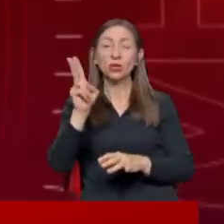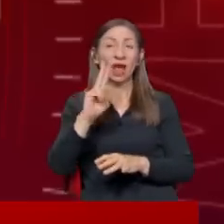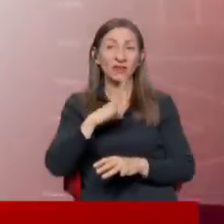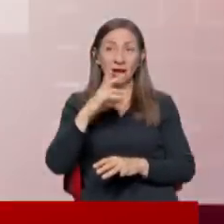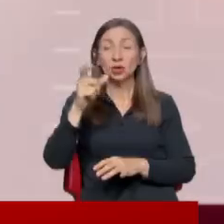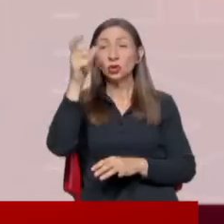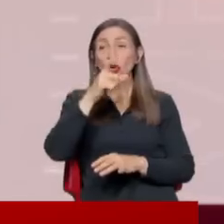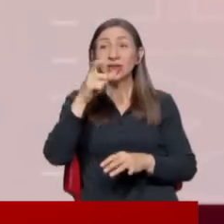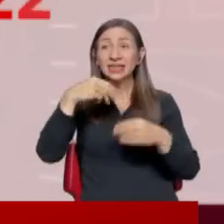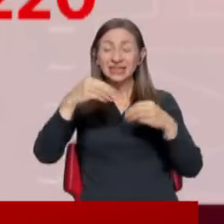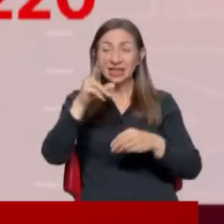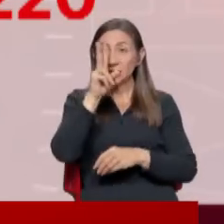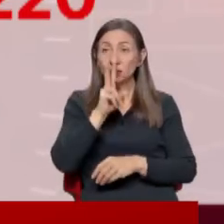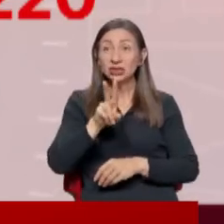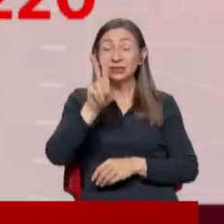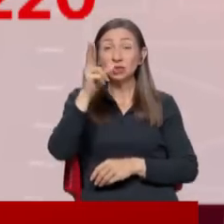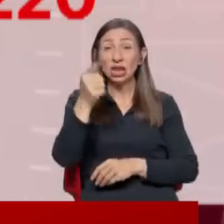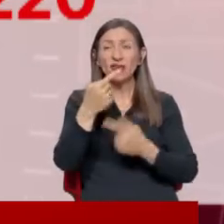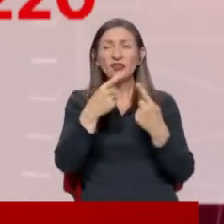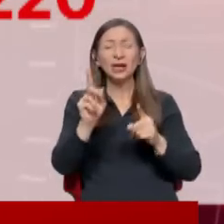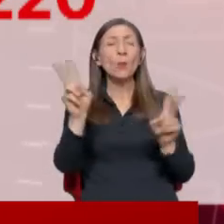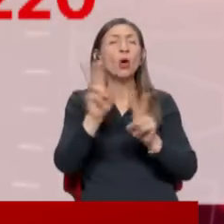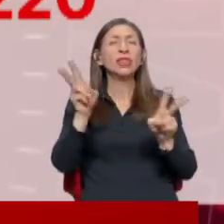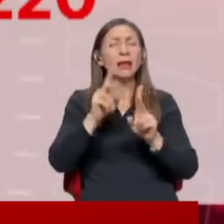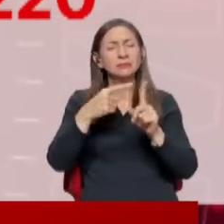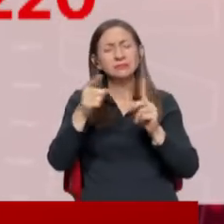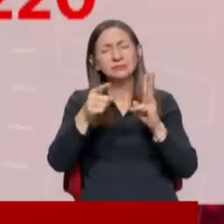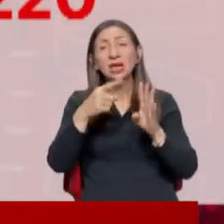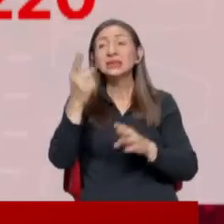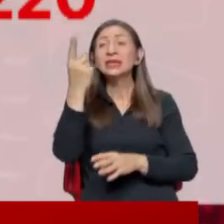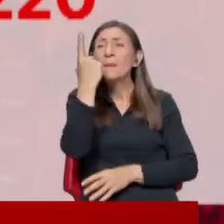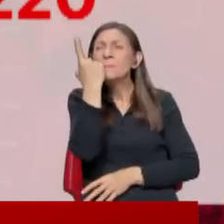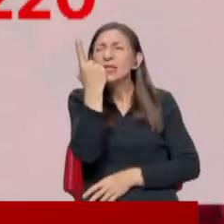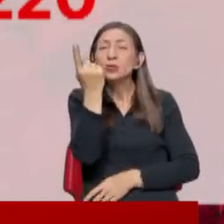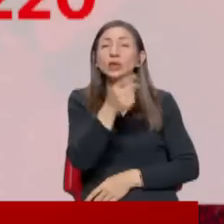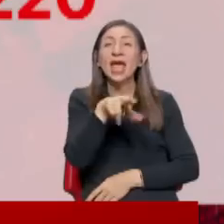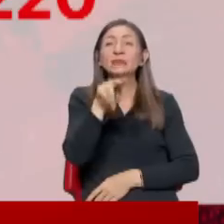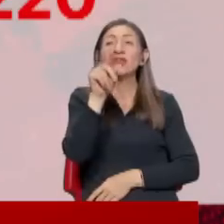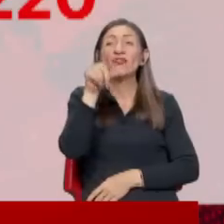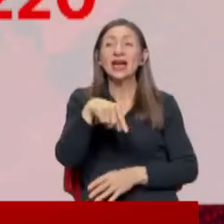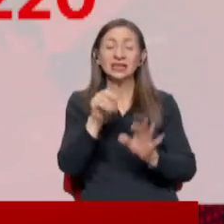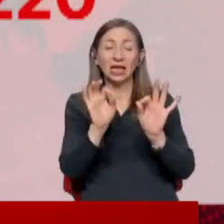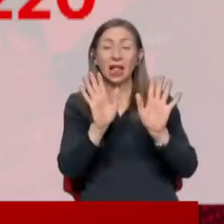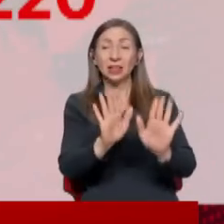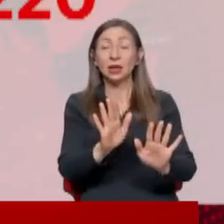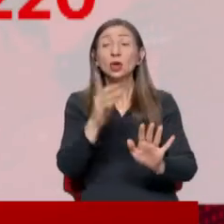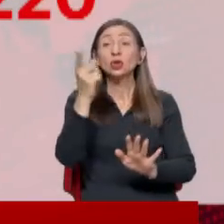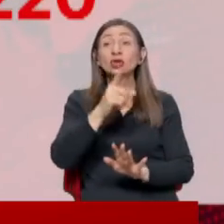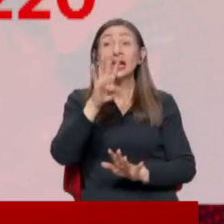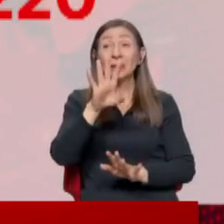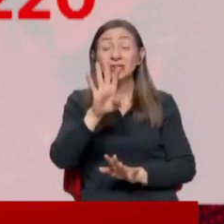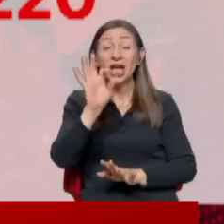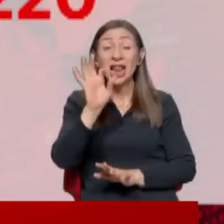var. Türkiye'de satılan 276 farklı modelin sadece biri %70'lik vergi diliminde kaldı.